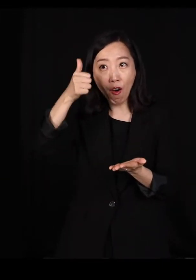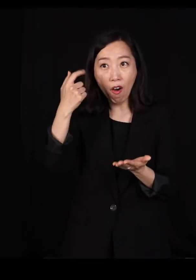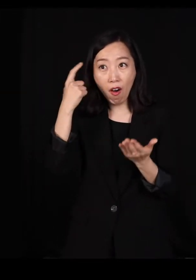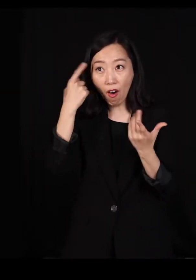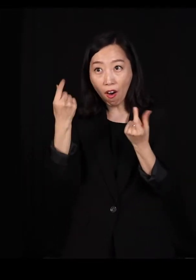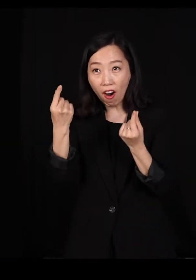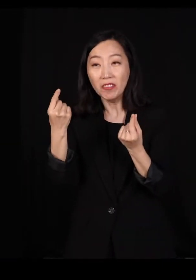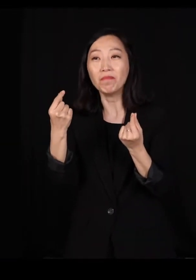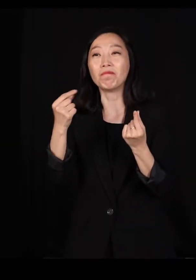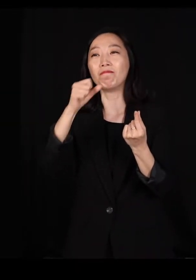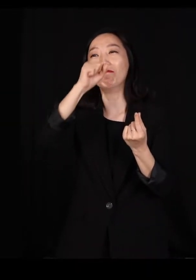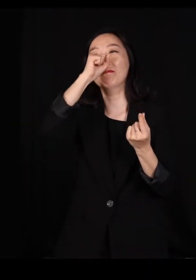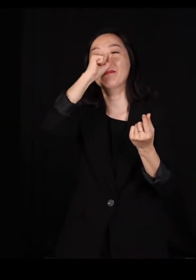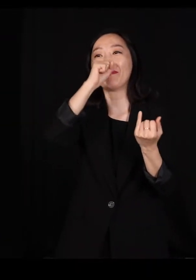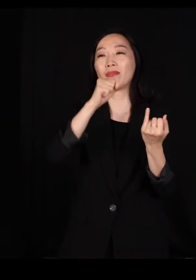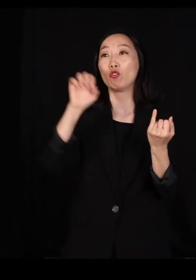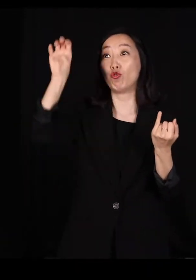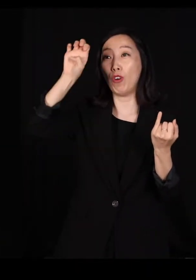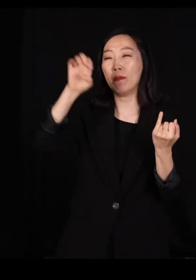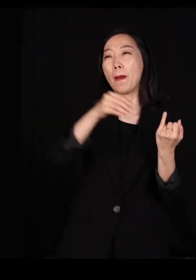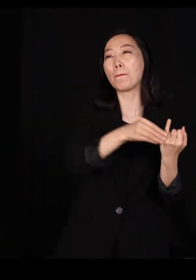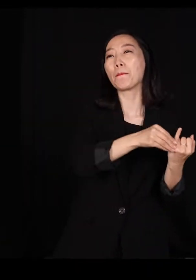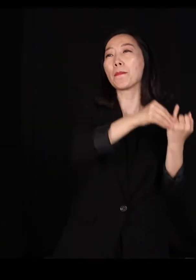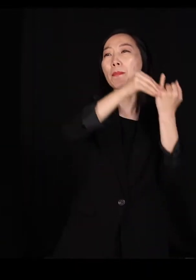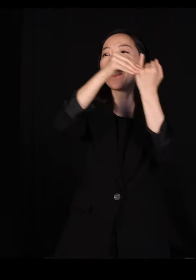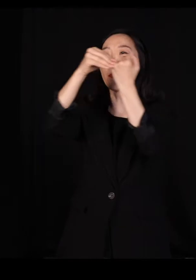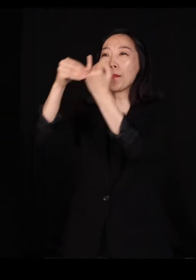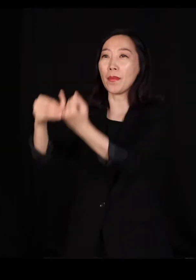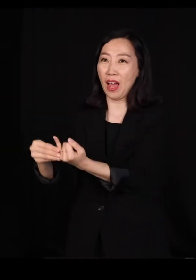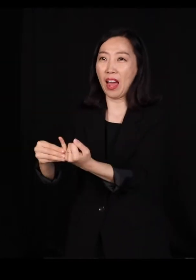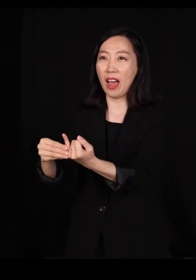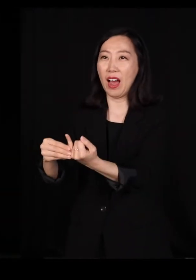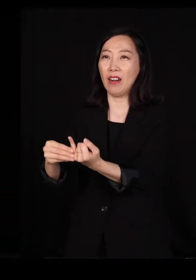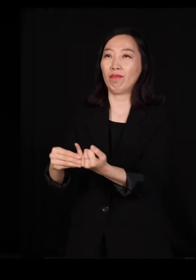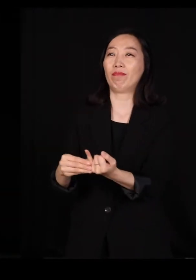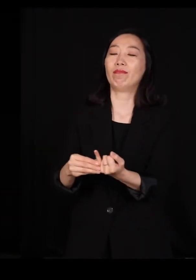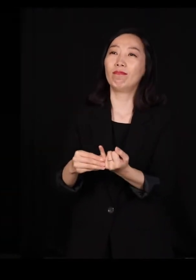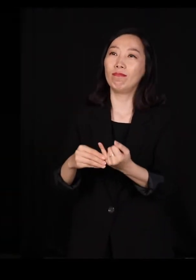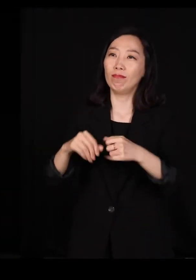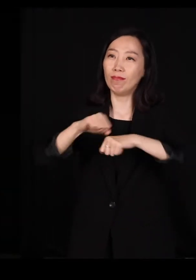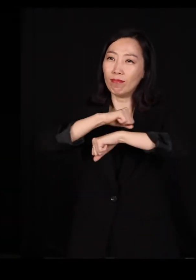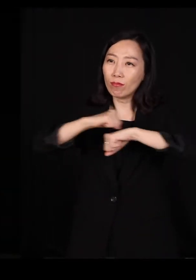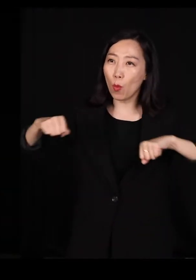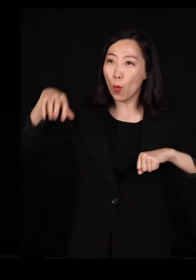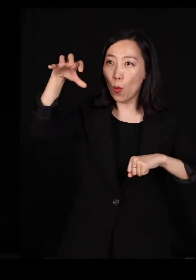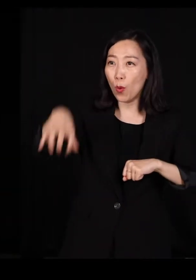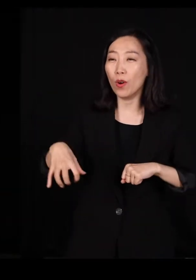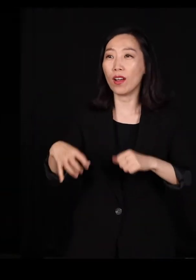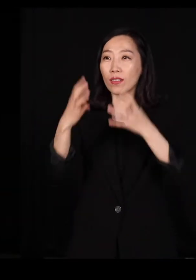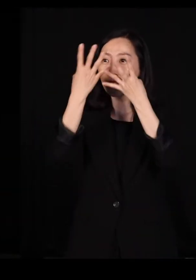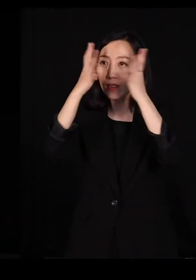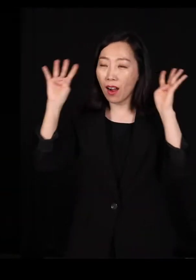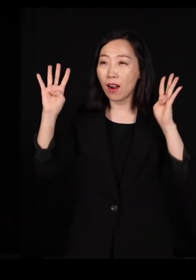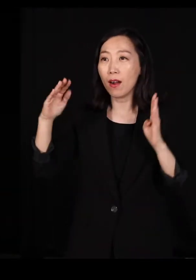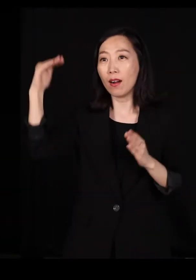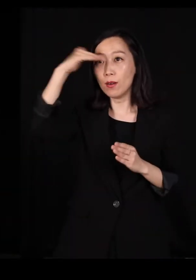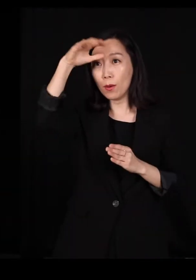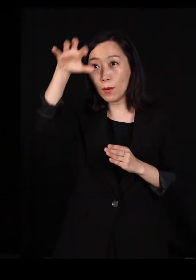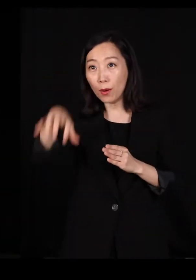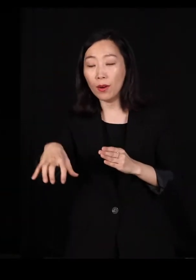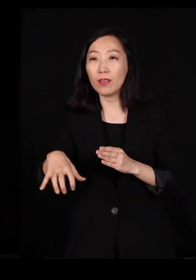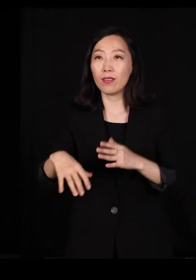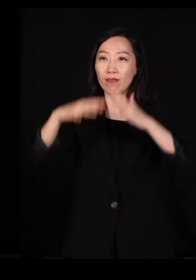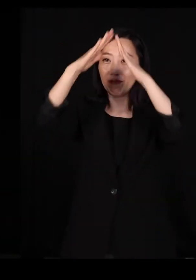해서 그 사람을 유럽으로 데려갔습니다. 그래서 저렇게 광장이나 대학이나